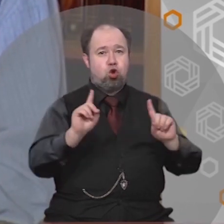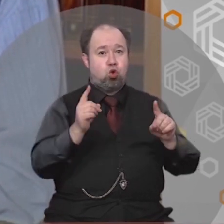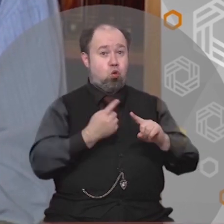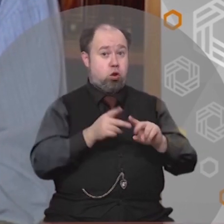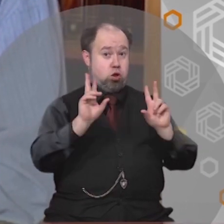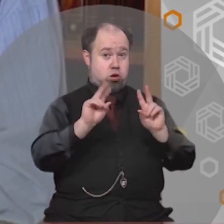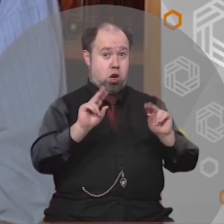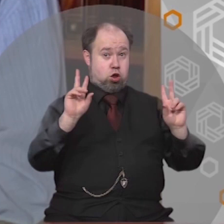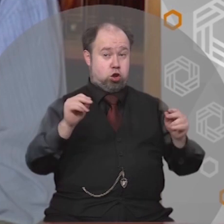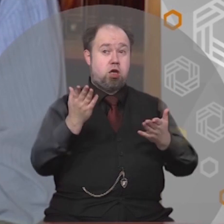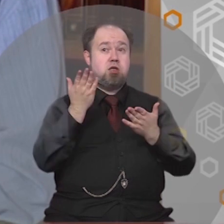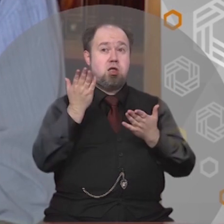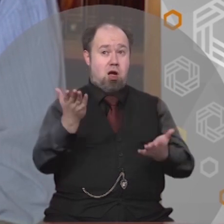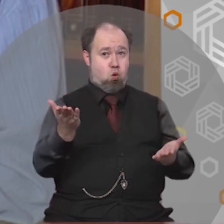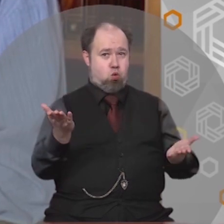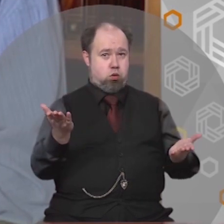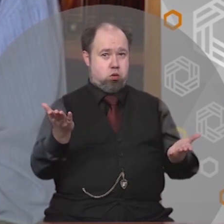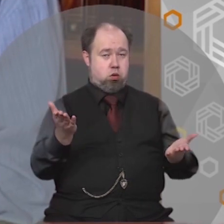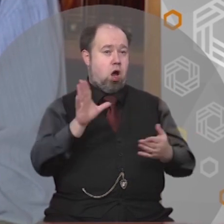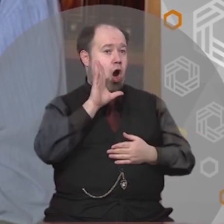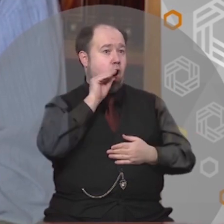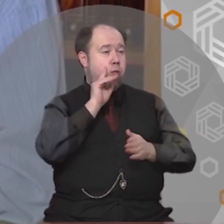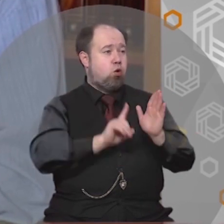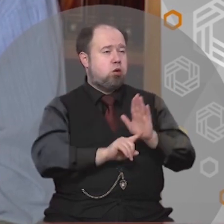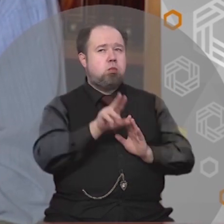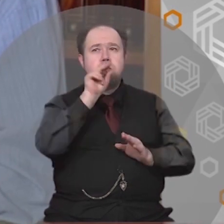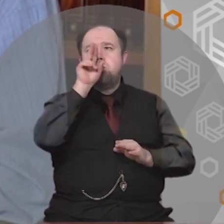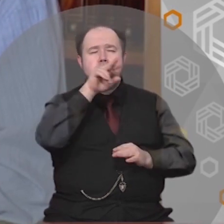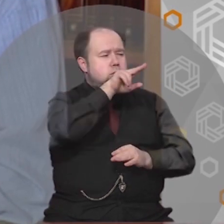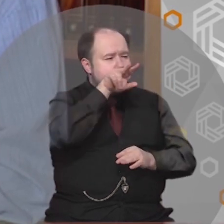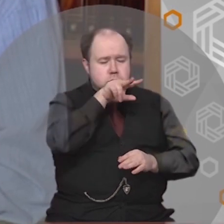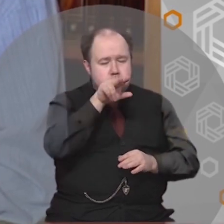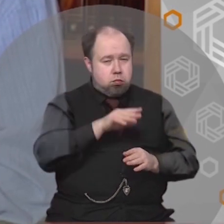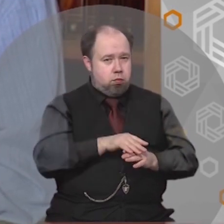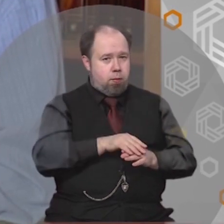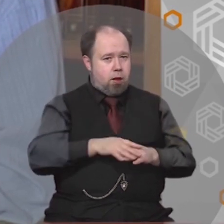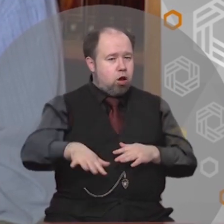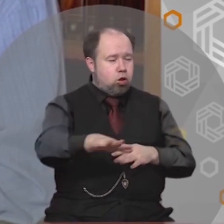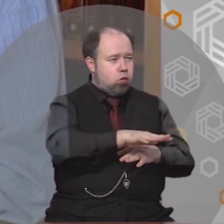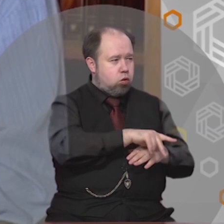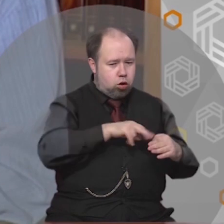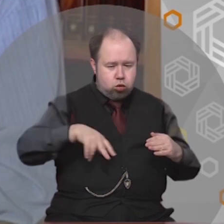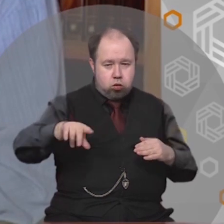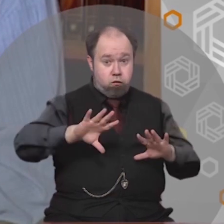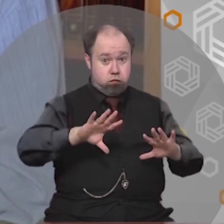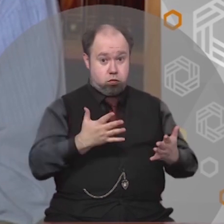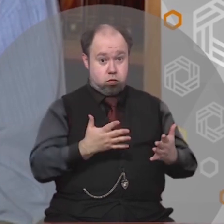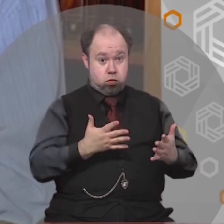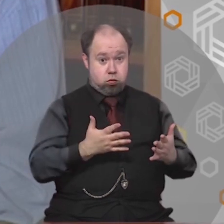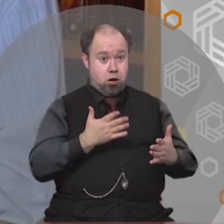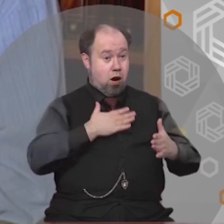что это за счастье такое. Пес тут же начал обнюхивать двор. Он кружил, кружил и